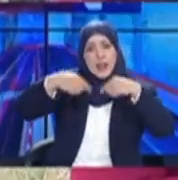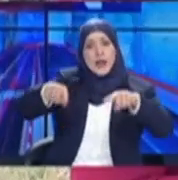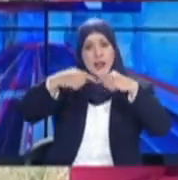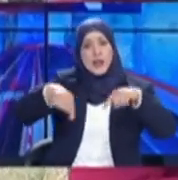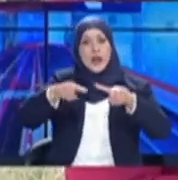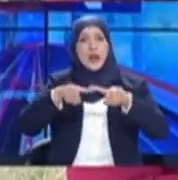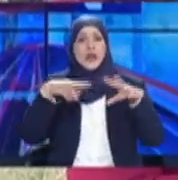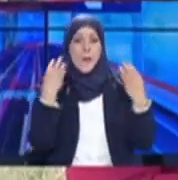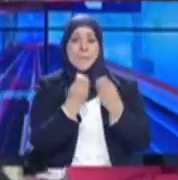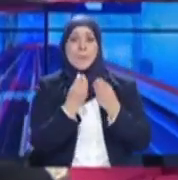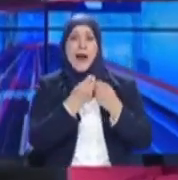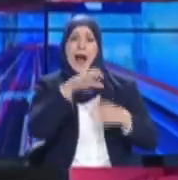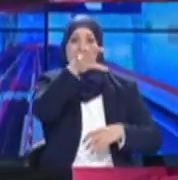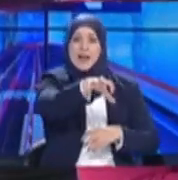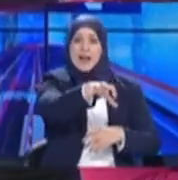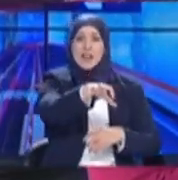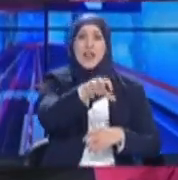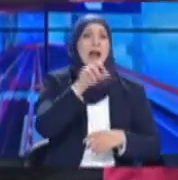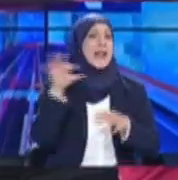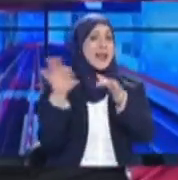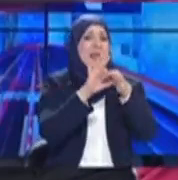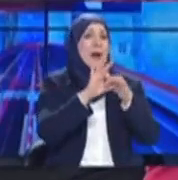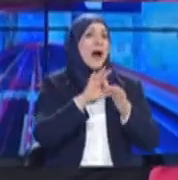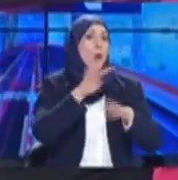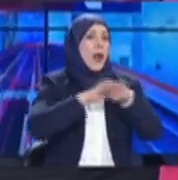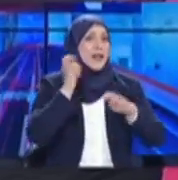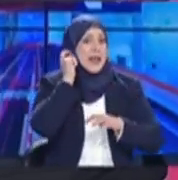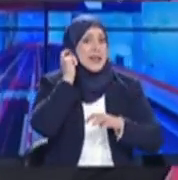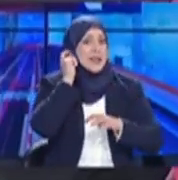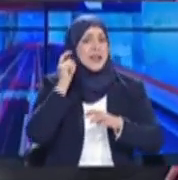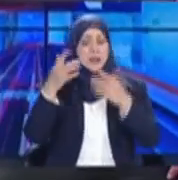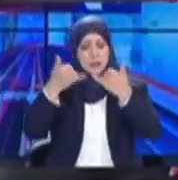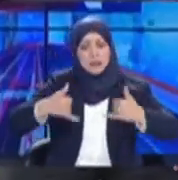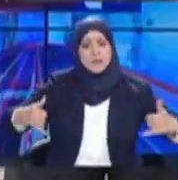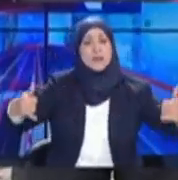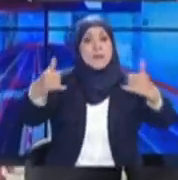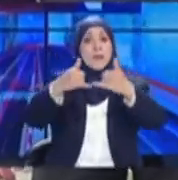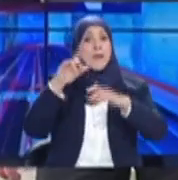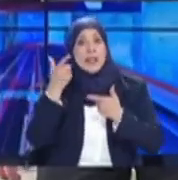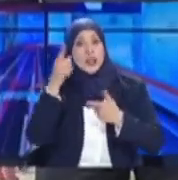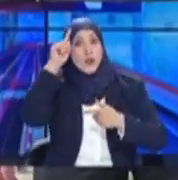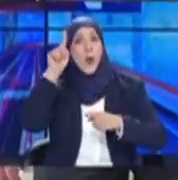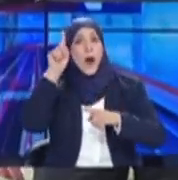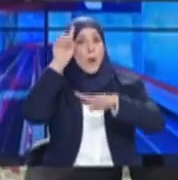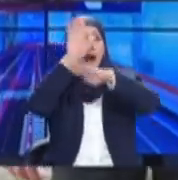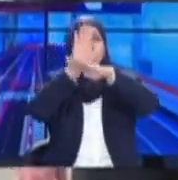في مجابهه الكوارث وكنا تنقلنا للمعابر جاهز بمقاييس